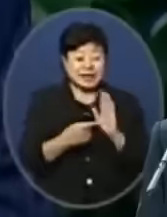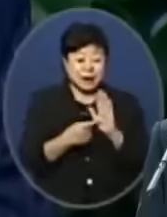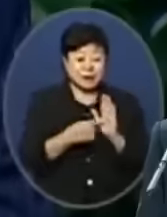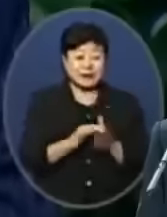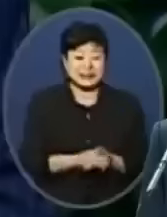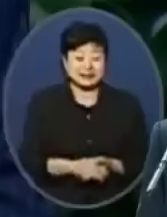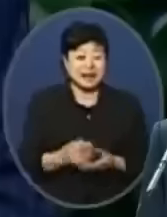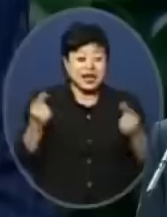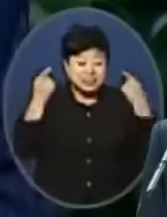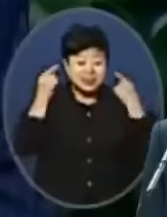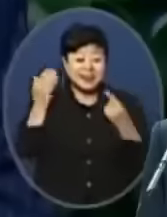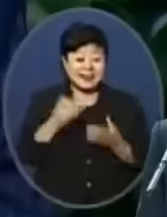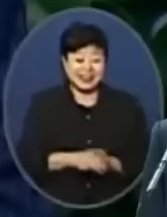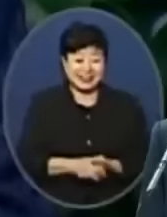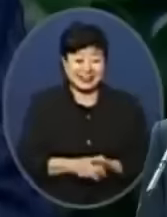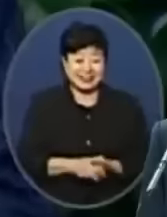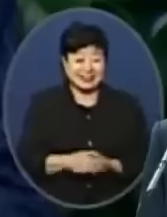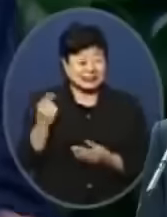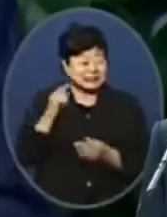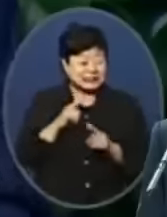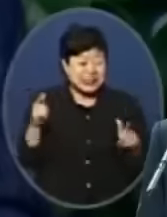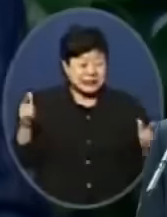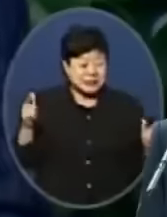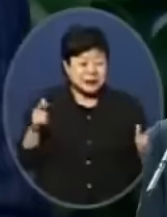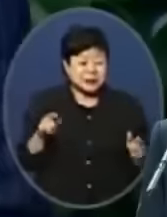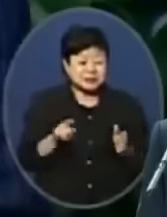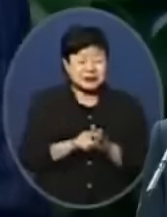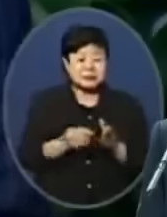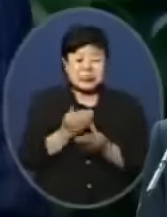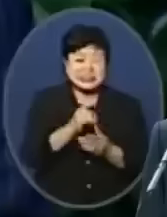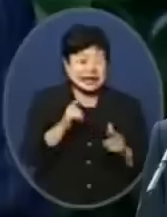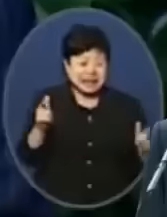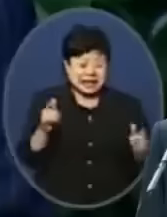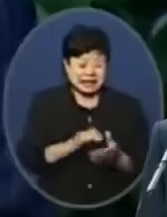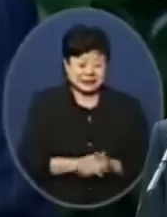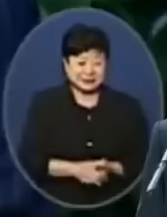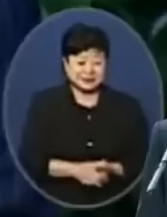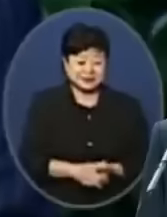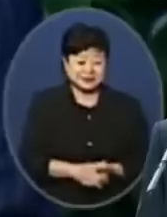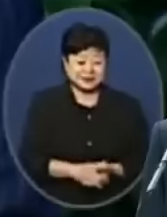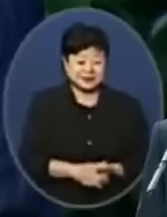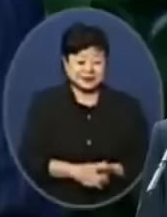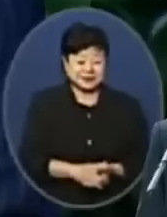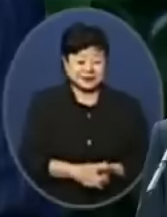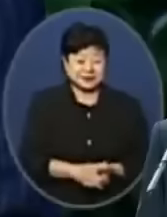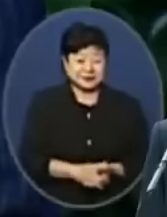말미암는다. 들어야 돼요. 안 듣고는 절대로 믿음이 안 생겨요.